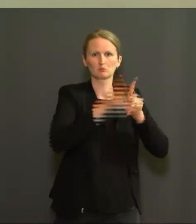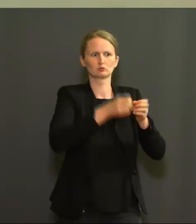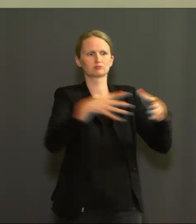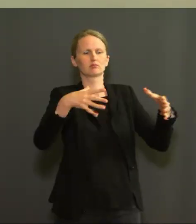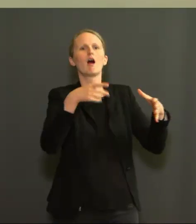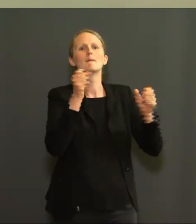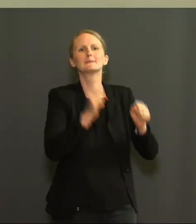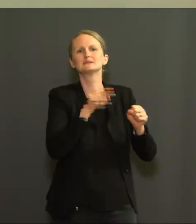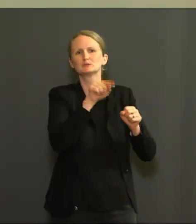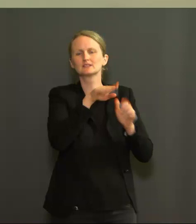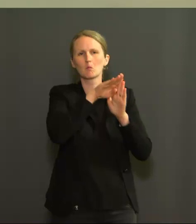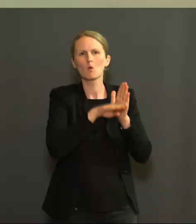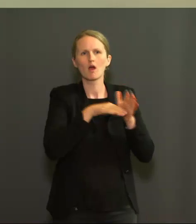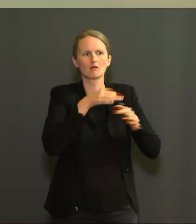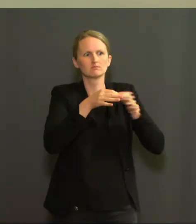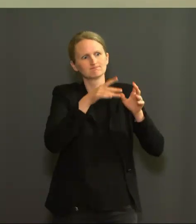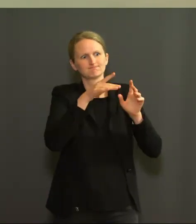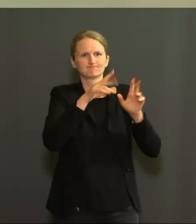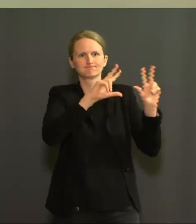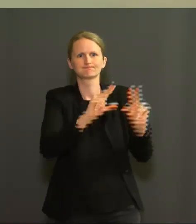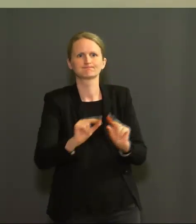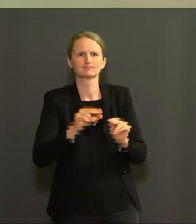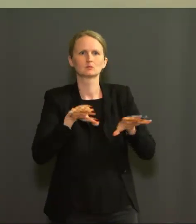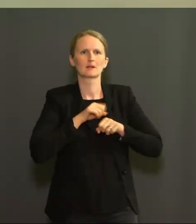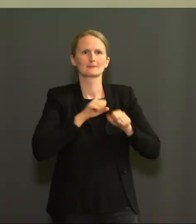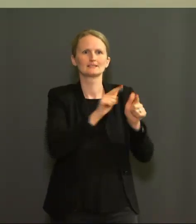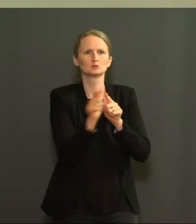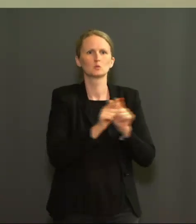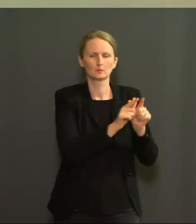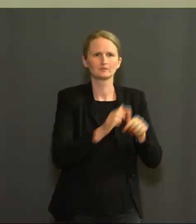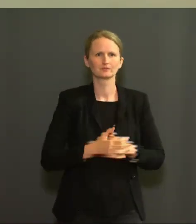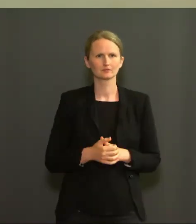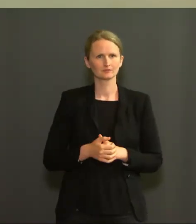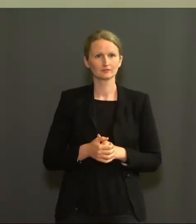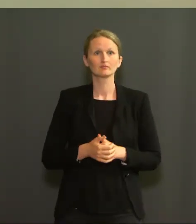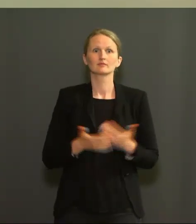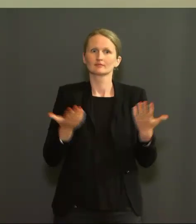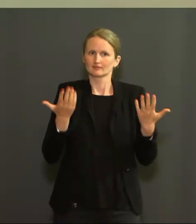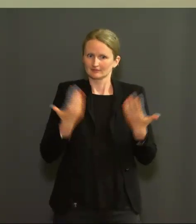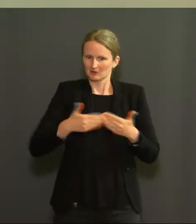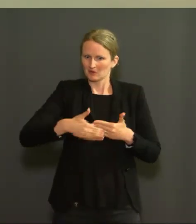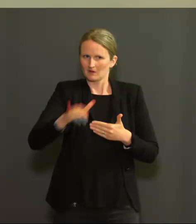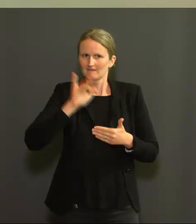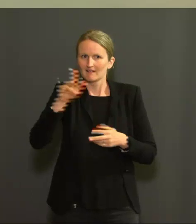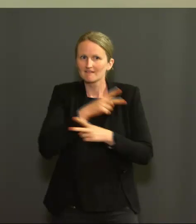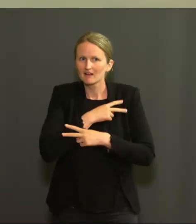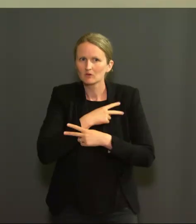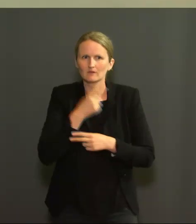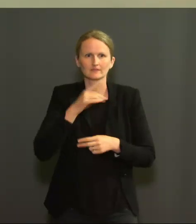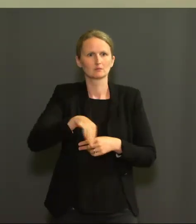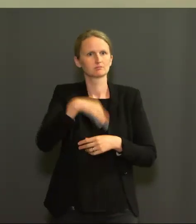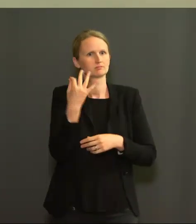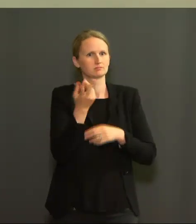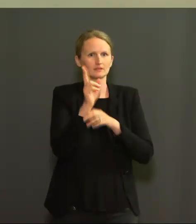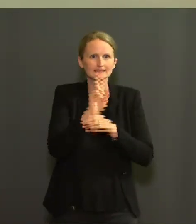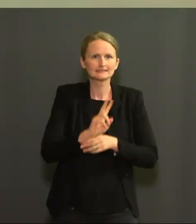les voyageurs va rendre donc l'interprétation un peu plus difficile dans les semaines qui viennent. Par